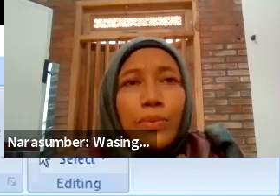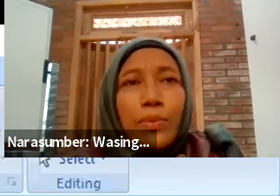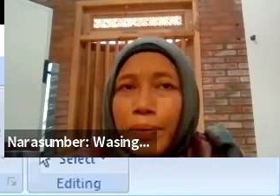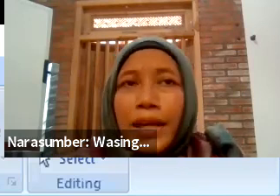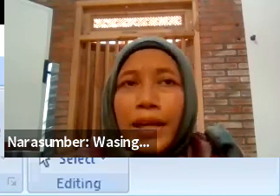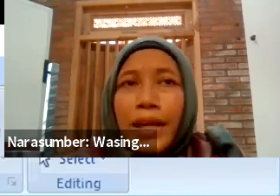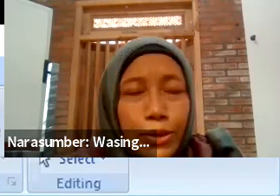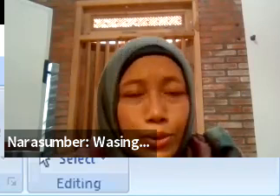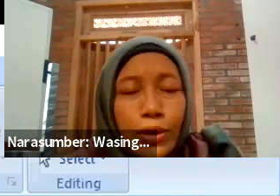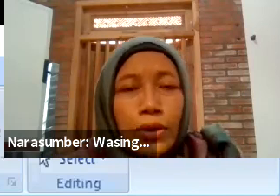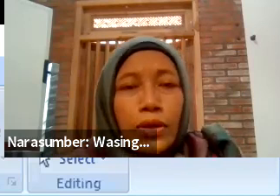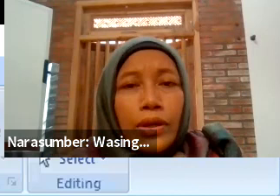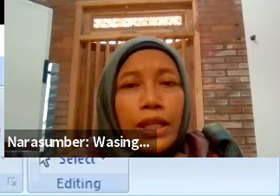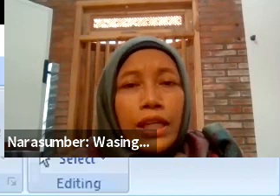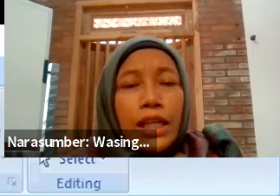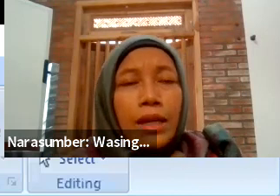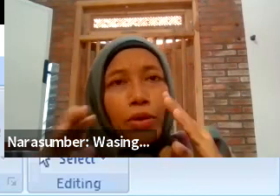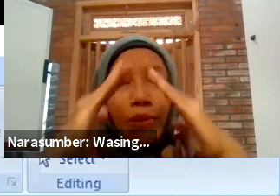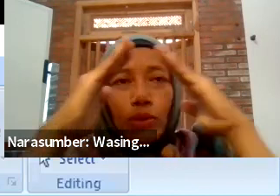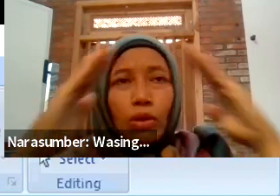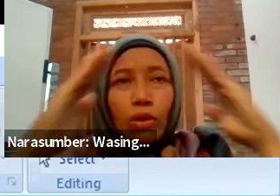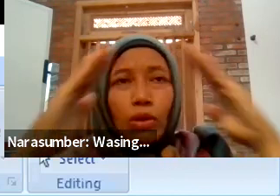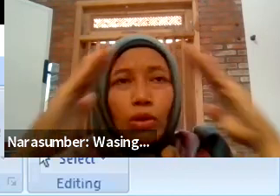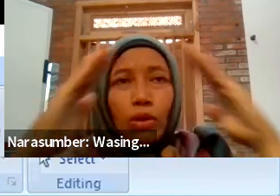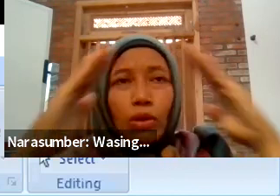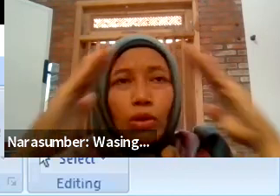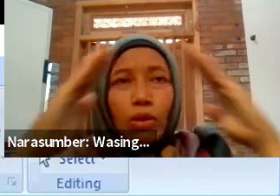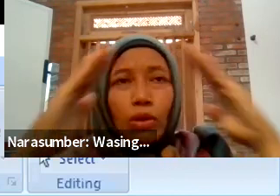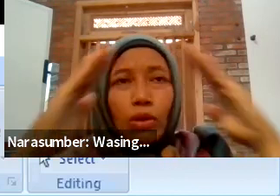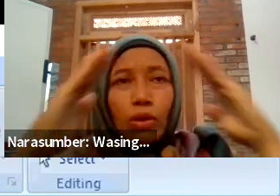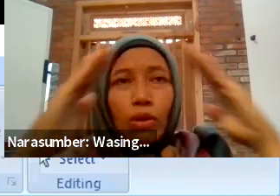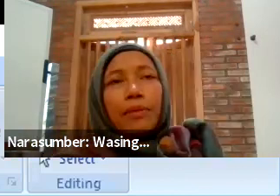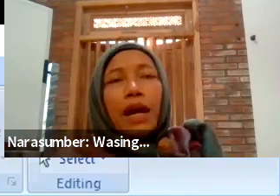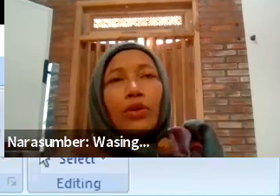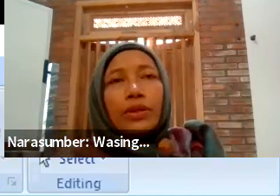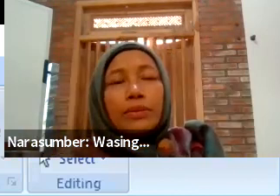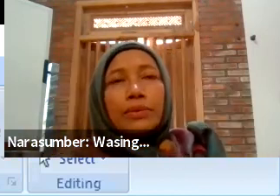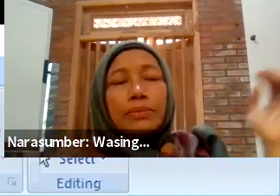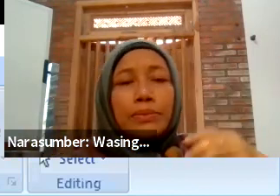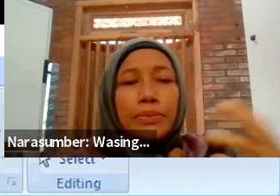lumbung, karena memang kenyataannya itu. Ini lebih ke proyek untuk membangun